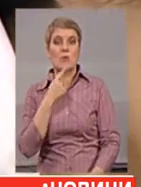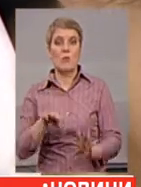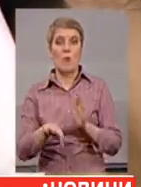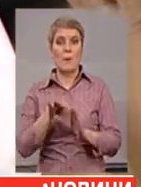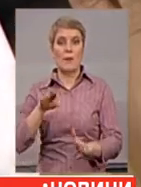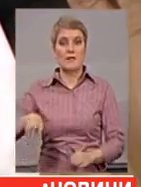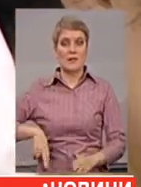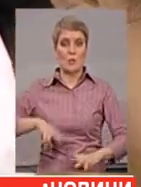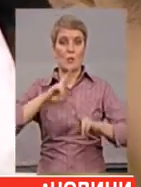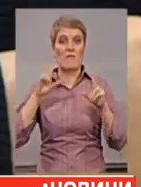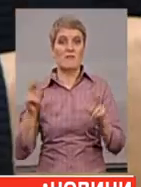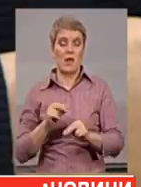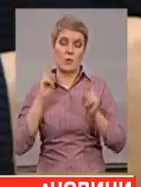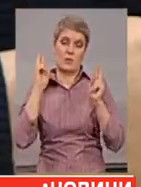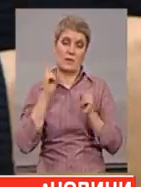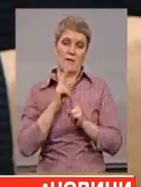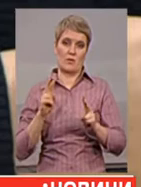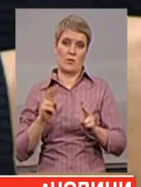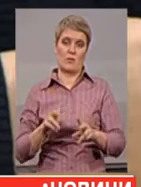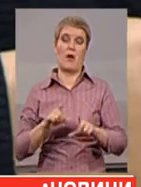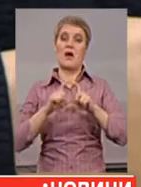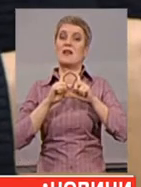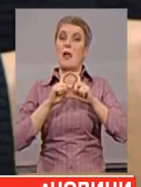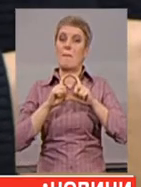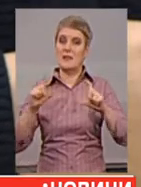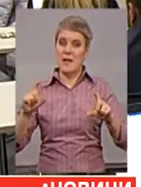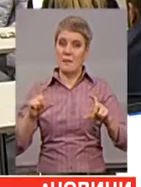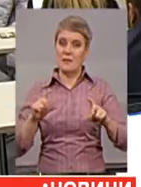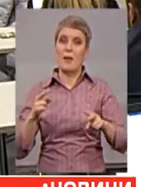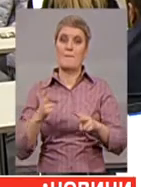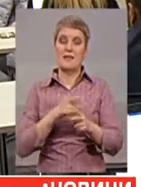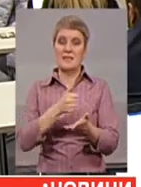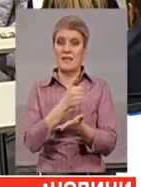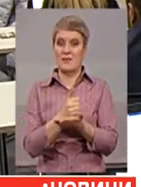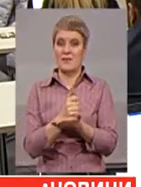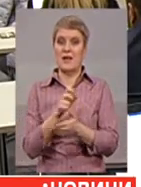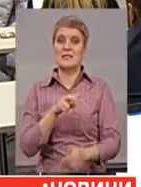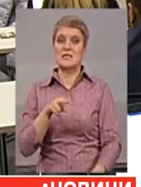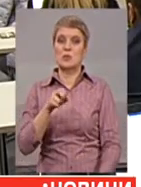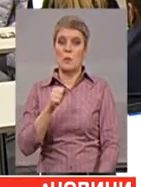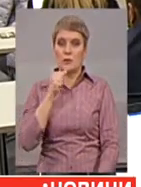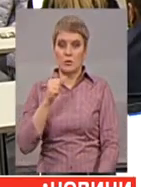Нагадаю, департамент з питань люстрації Мін'юсту без керівника з листопада минулого року. Олена Близнякова, Микола Чеботарьов. Новини на Першому.